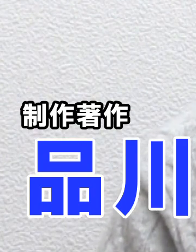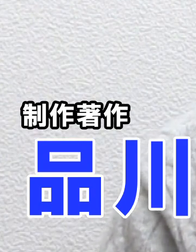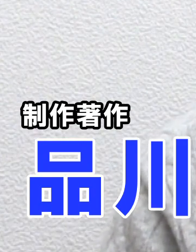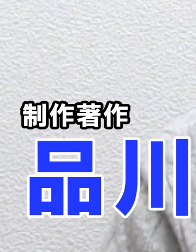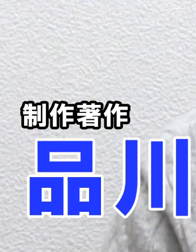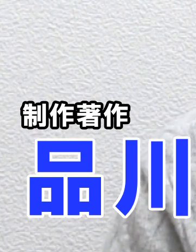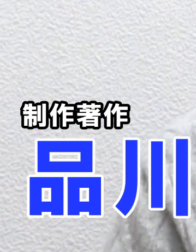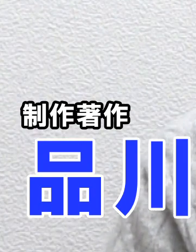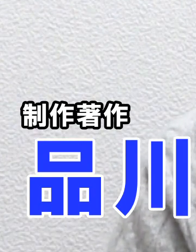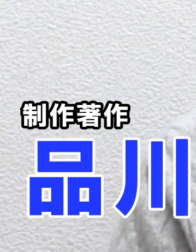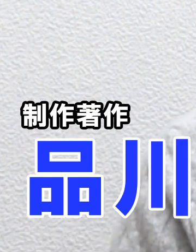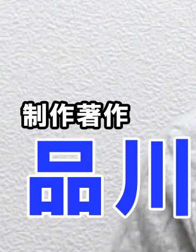までDET